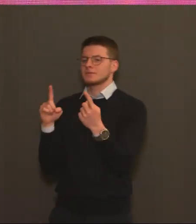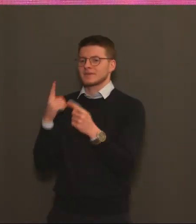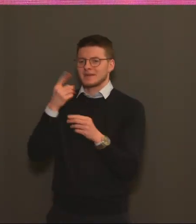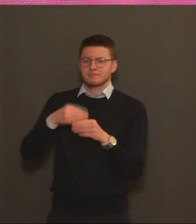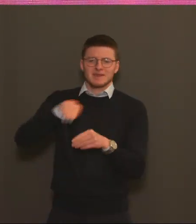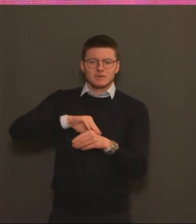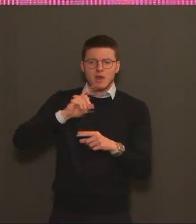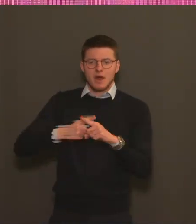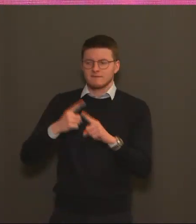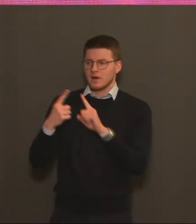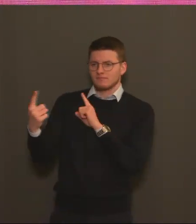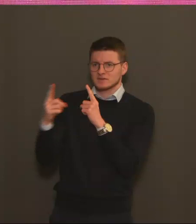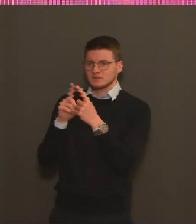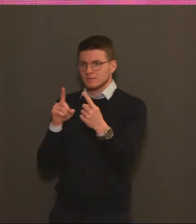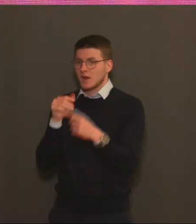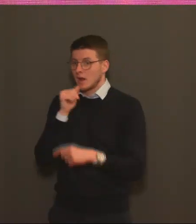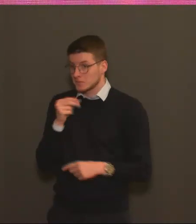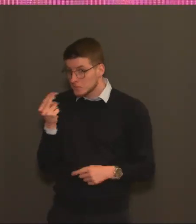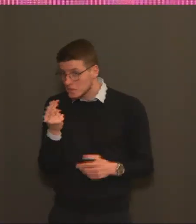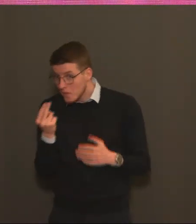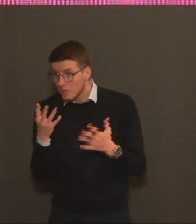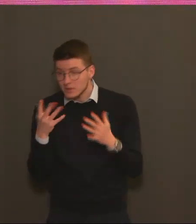masker indien nodig.